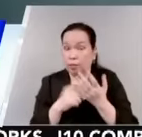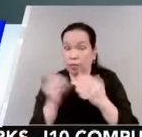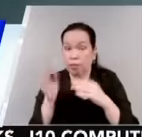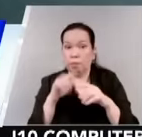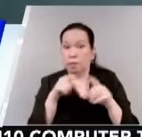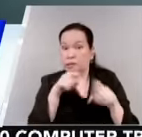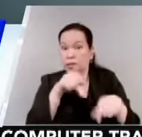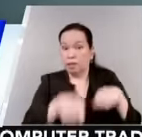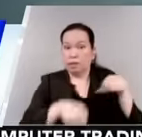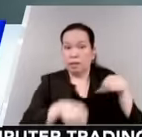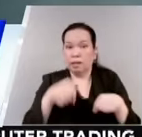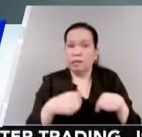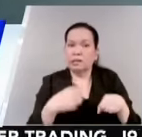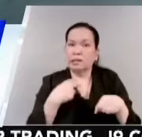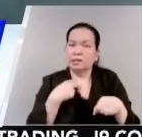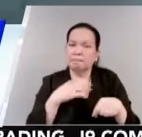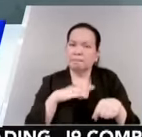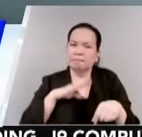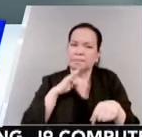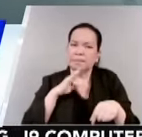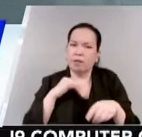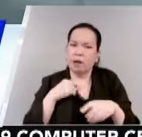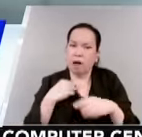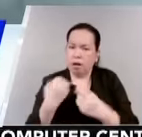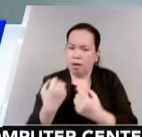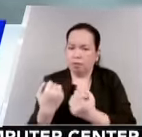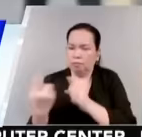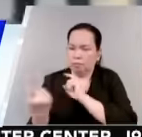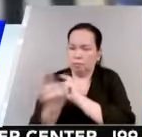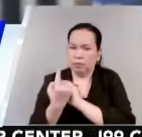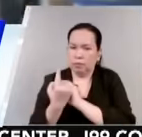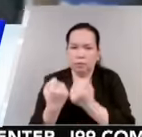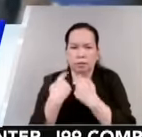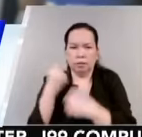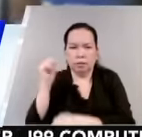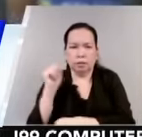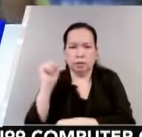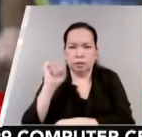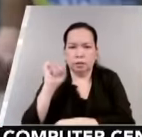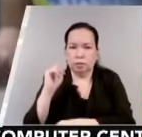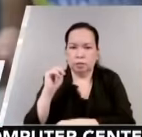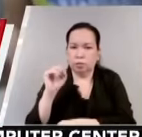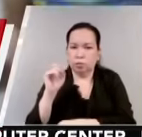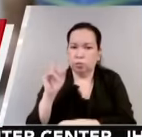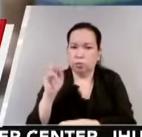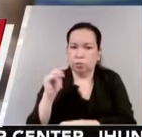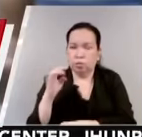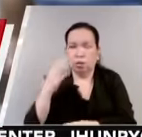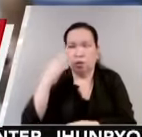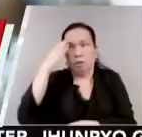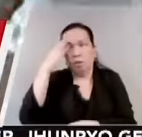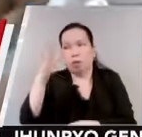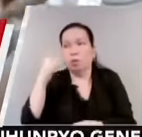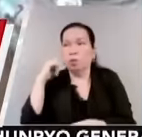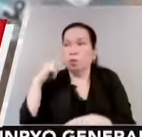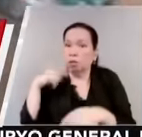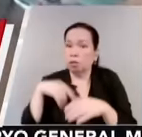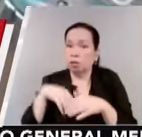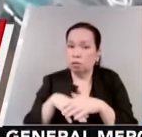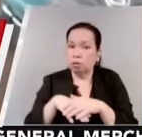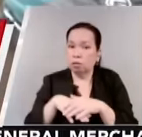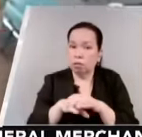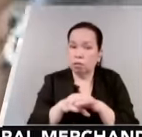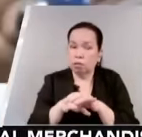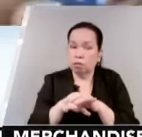pantalan, may lumapit sa kanya para bentahan ng umano'y insurance. Hindi namin alam mga patakaran dito. Sa entrance ng